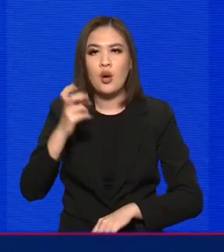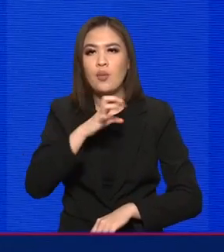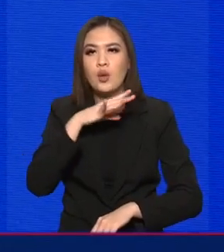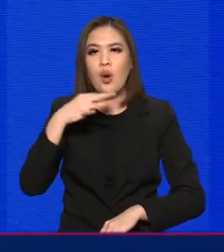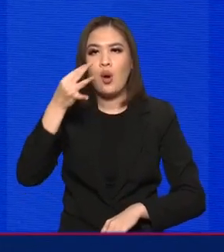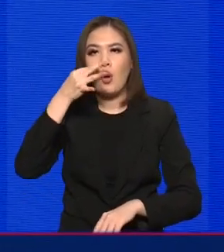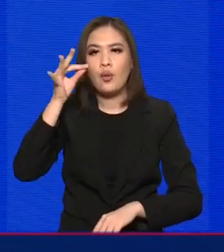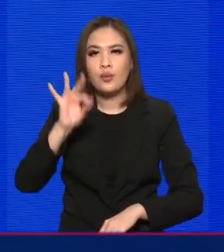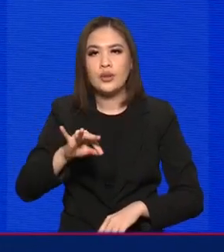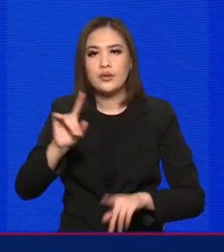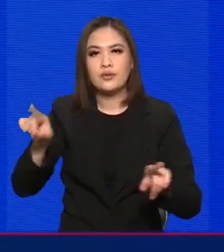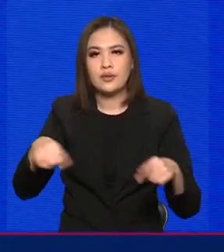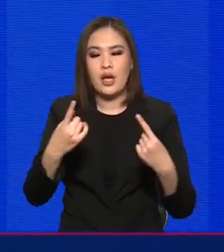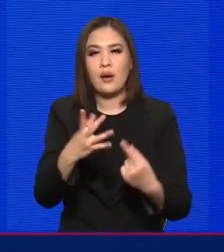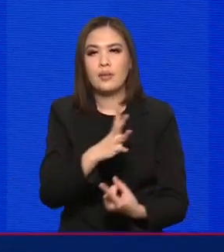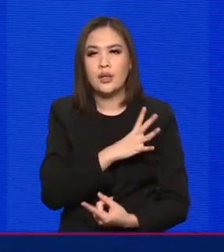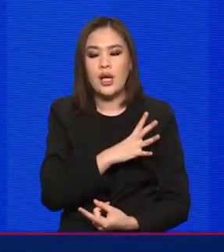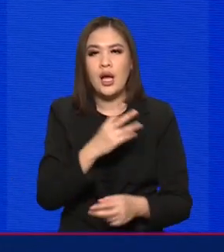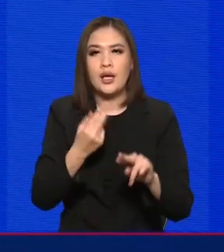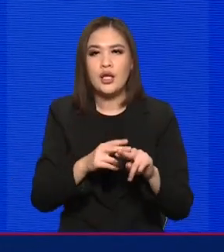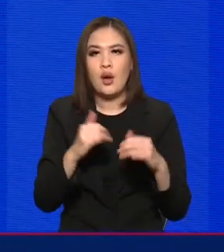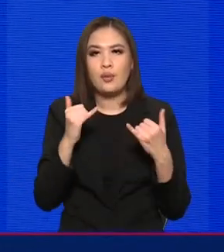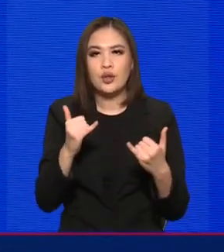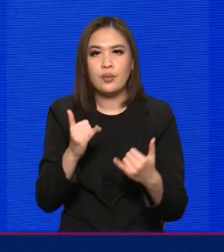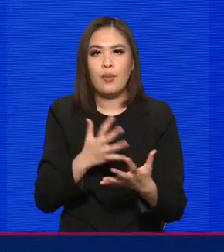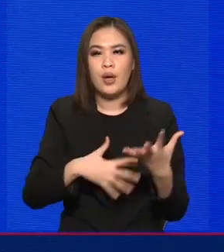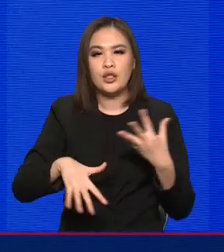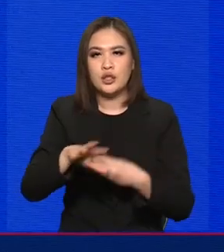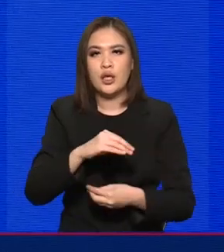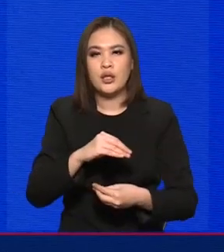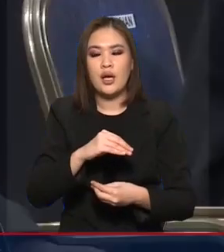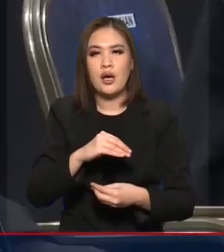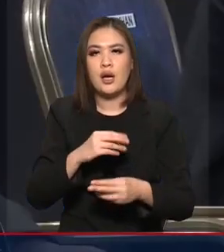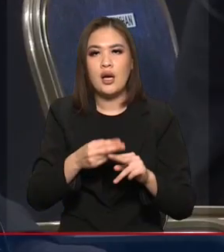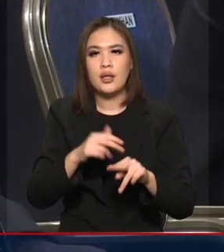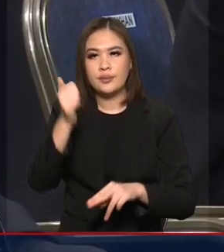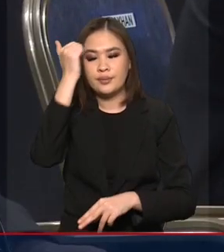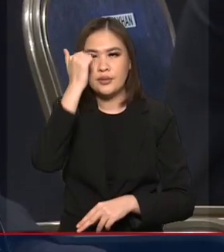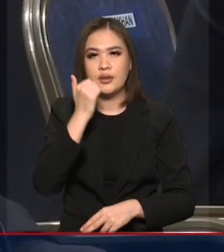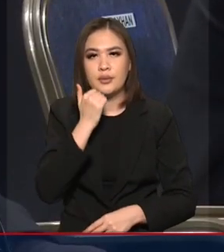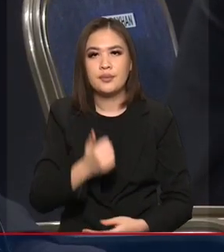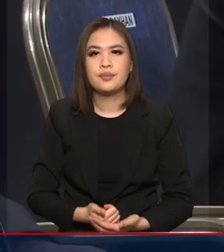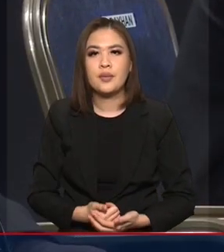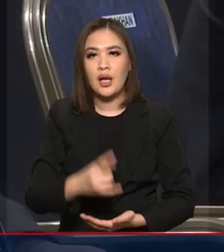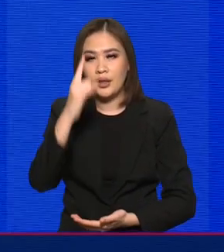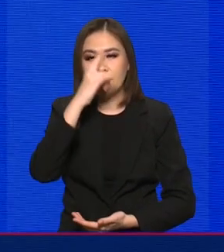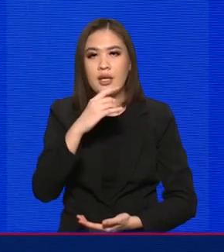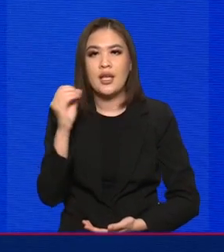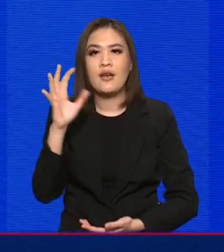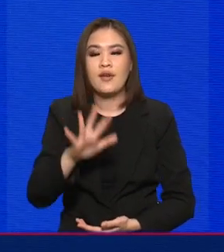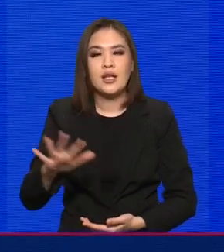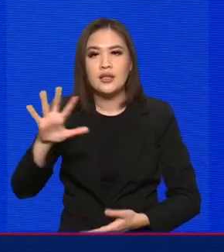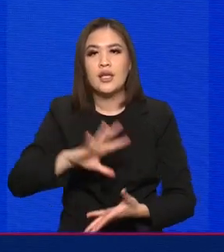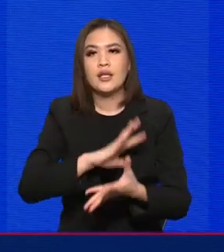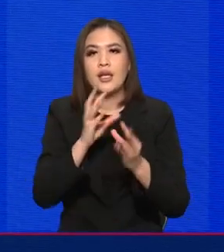мамандары атсалысты. Мен бүгін баршаңызға ризашымды білдіремін. Қазақстанның мұраты Еуразияның негізгі